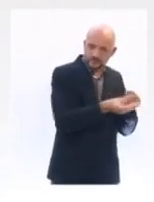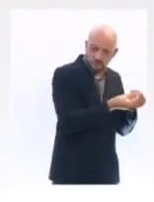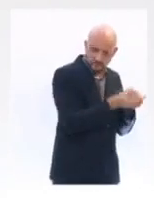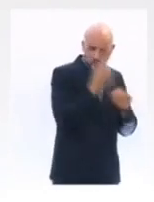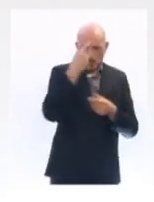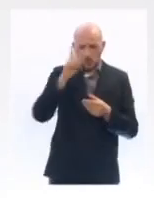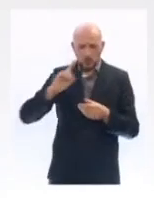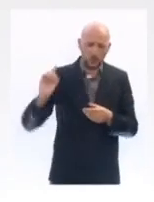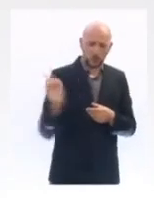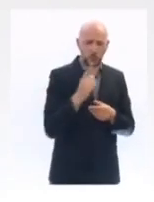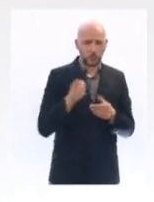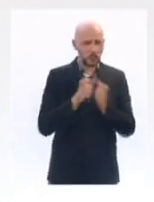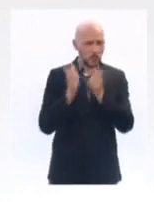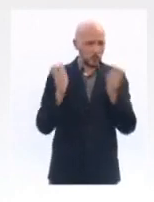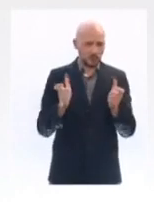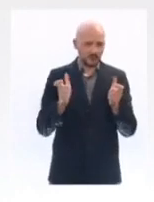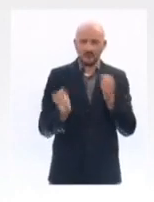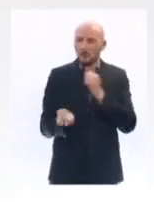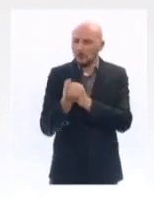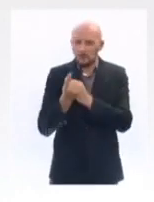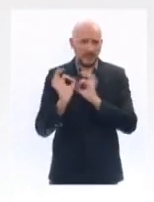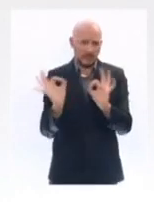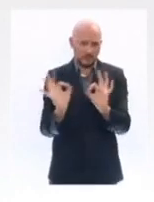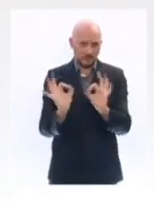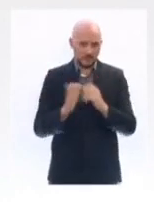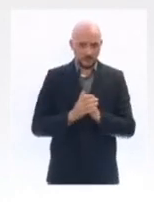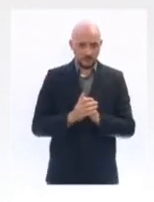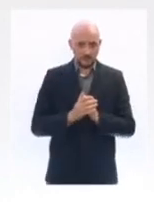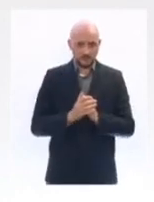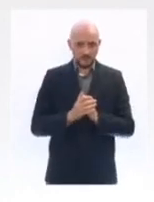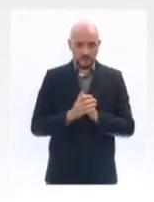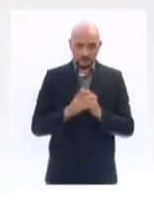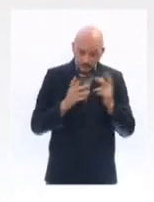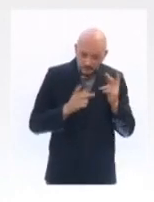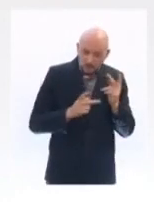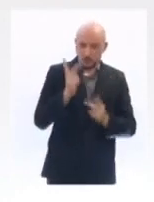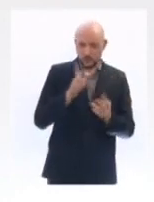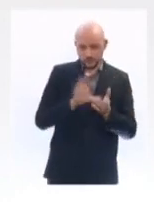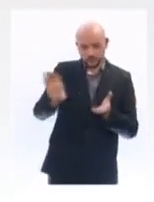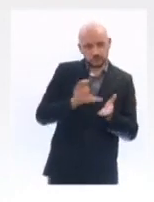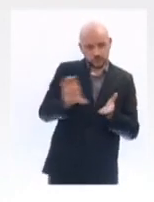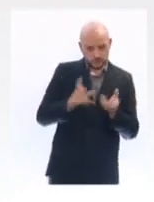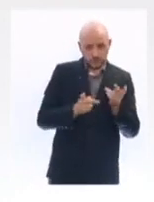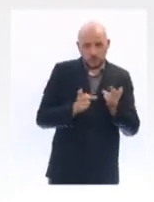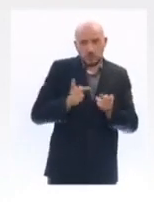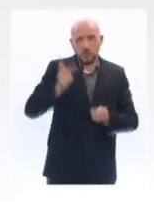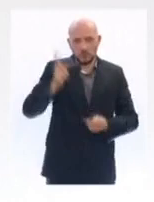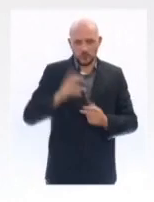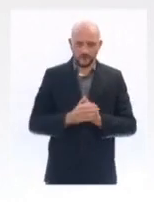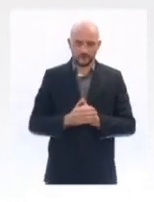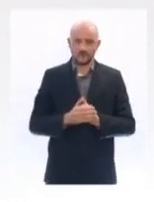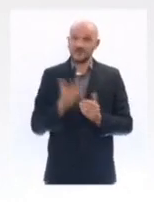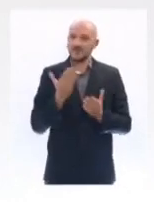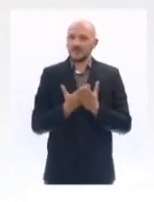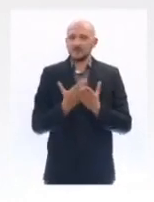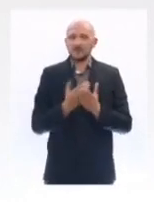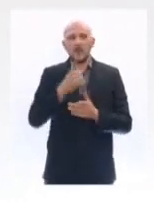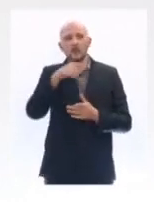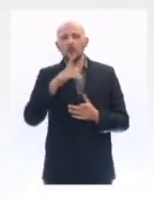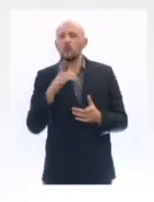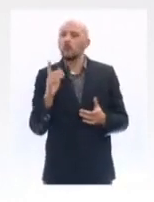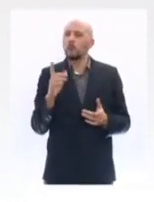vêtements, aux libraires. Je pense aussi à tous ceux qui font une grande partie de leurs chiffres à Noël et qui ont fait des stocks au cours des